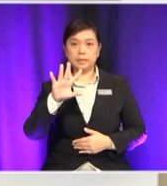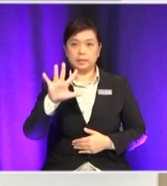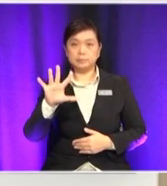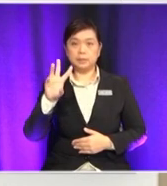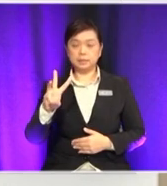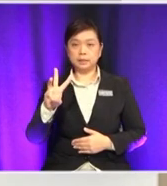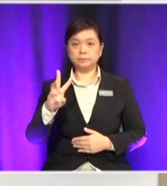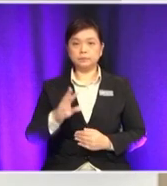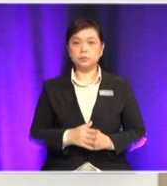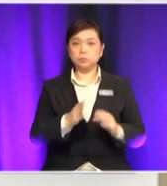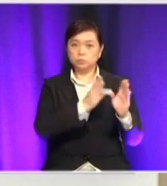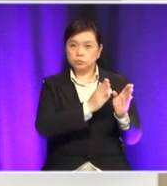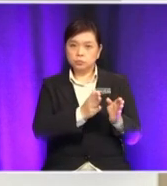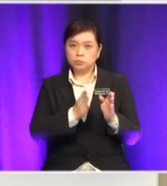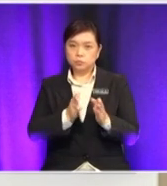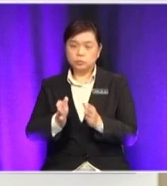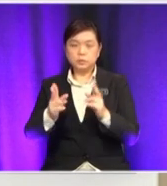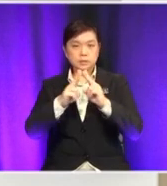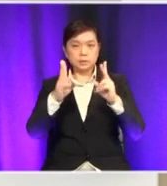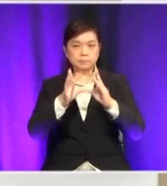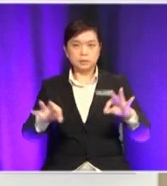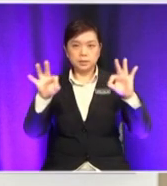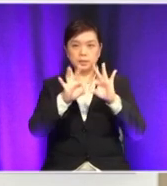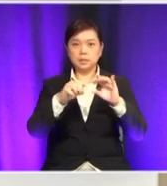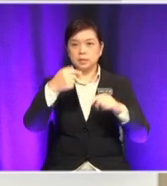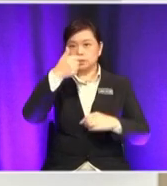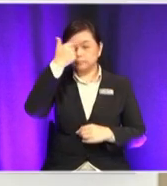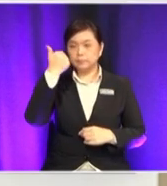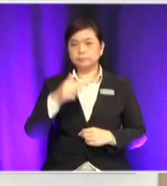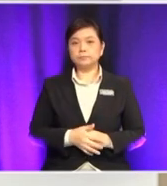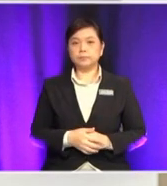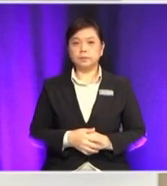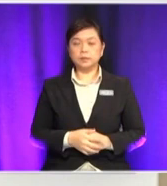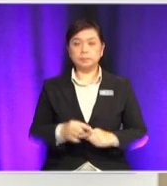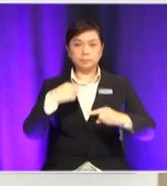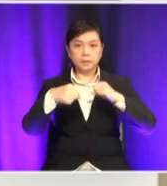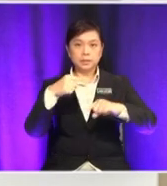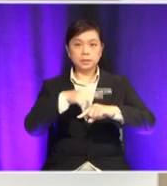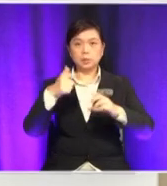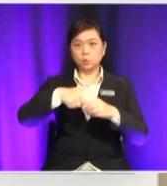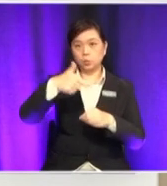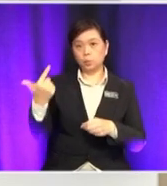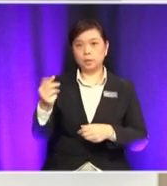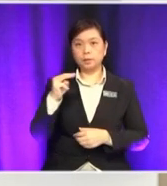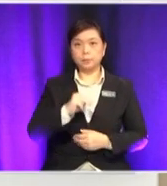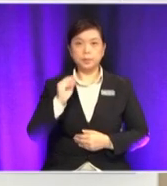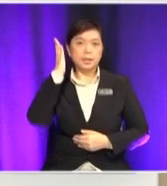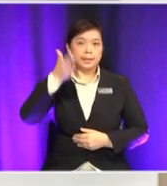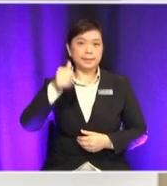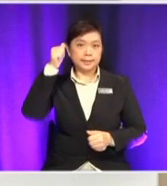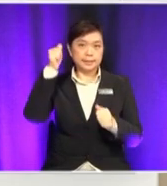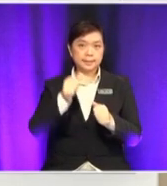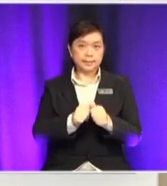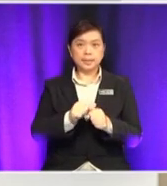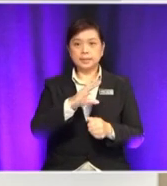kadang-kadang murid-murid di luar itu apa mereka buat ya lah murid Cikgu juga lah ya mereka akan mengingat lepatu mereka akan tulis